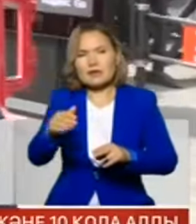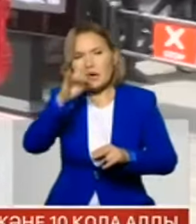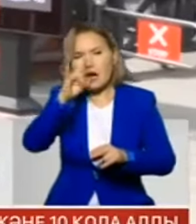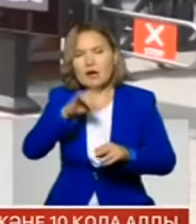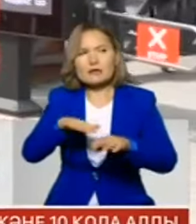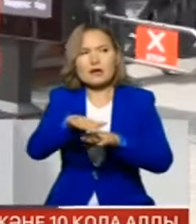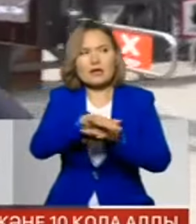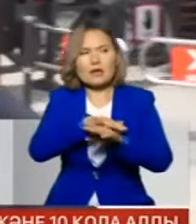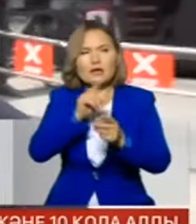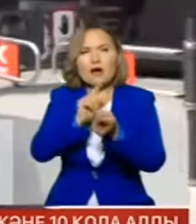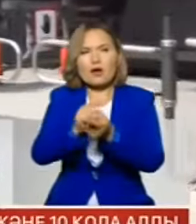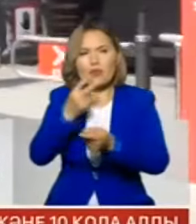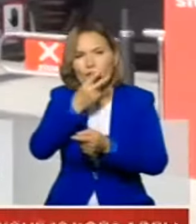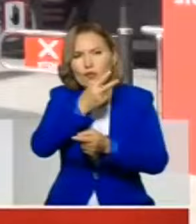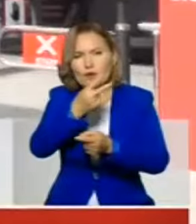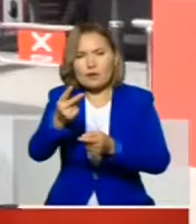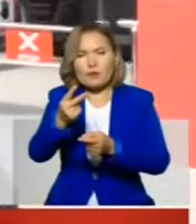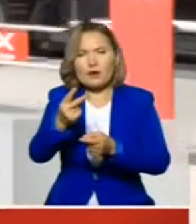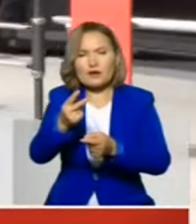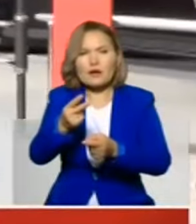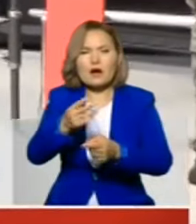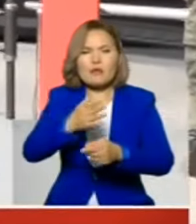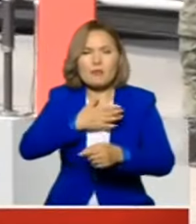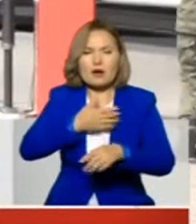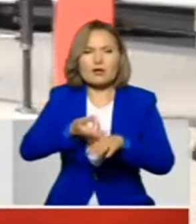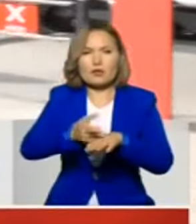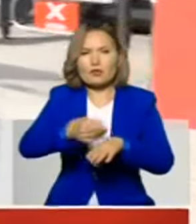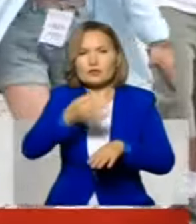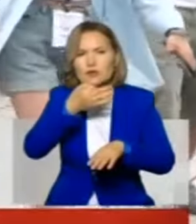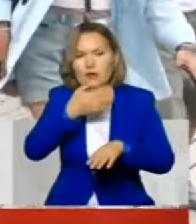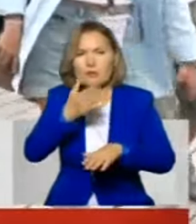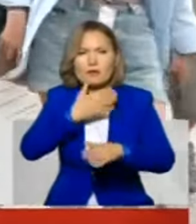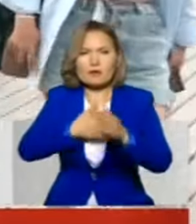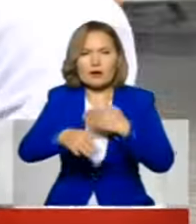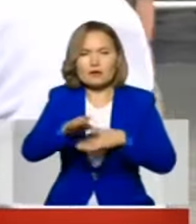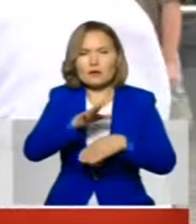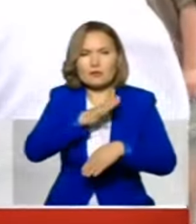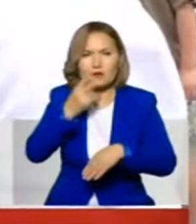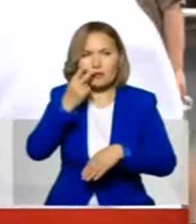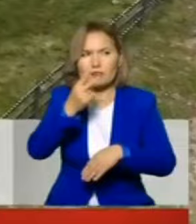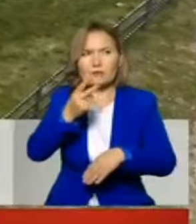халқын көріп, айланып қайттым.